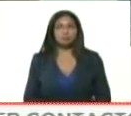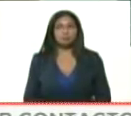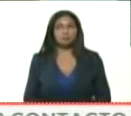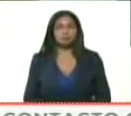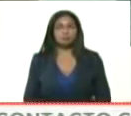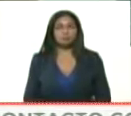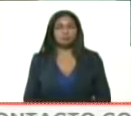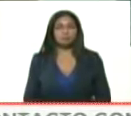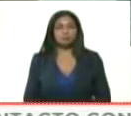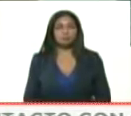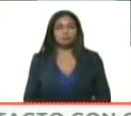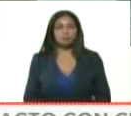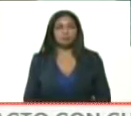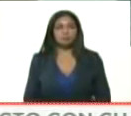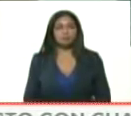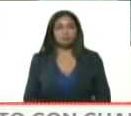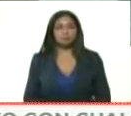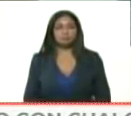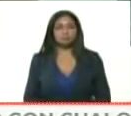祝愿两国和两国人民的友谊长存。